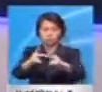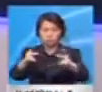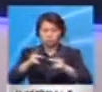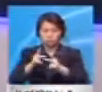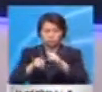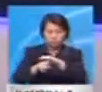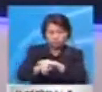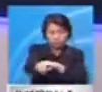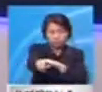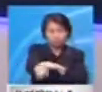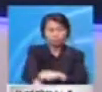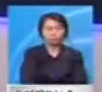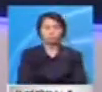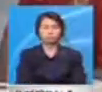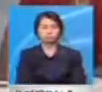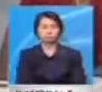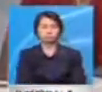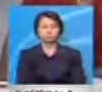pedalaman